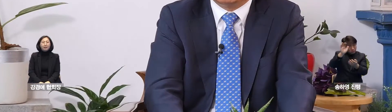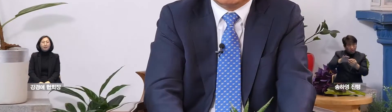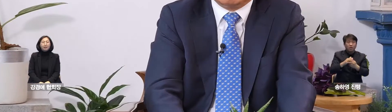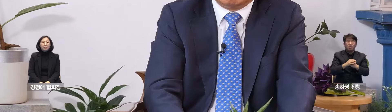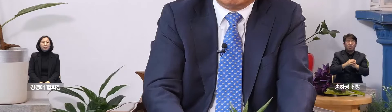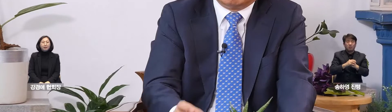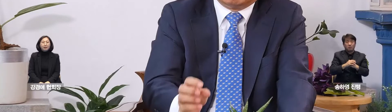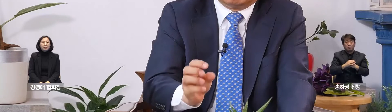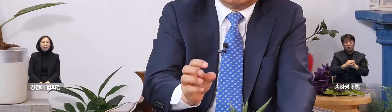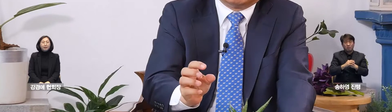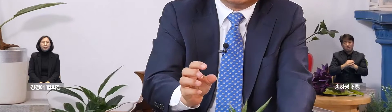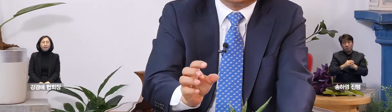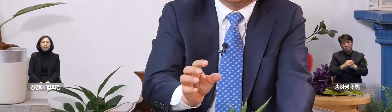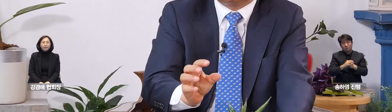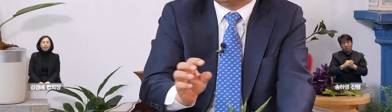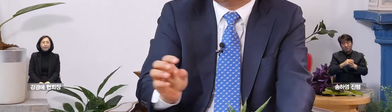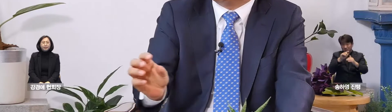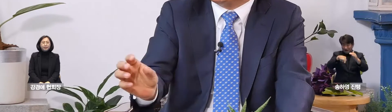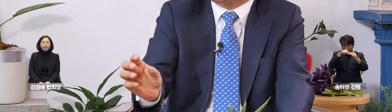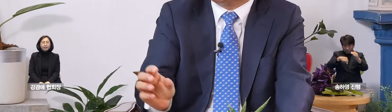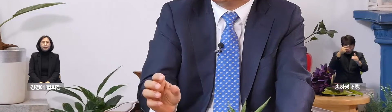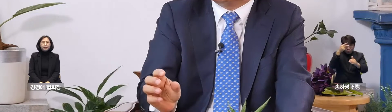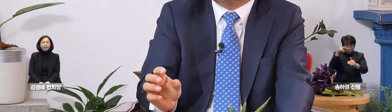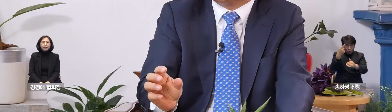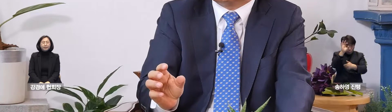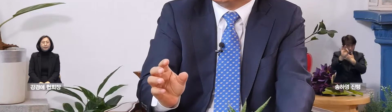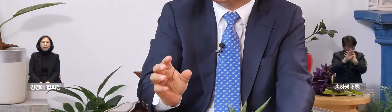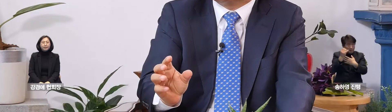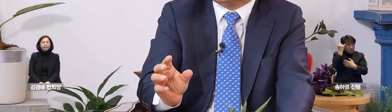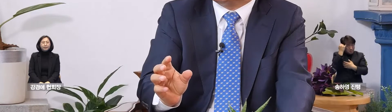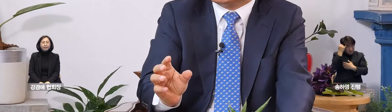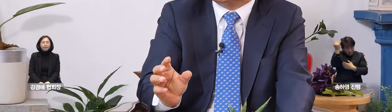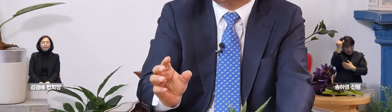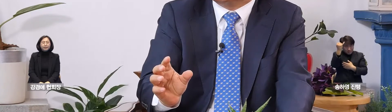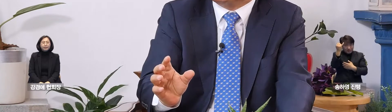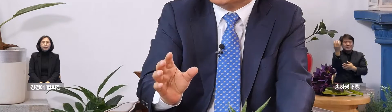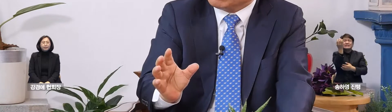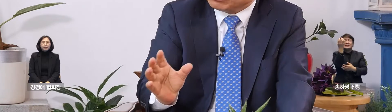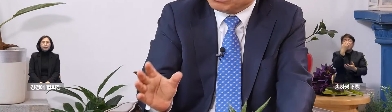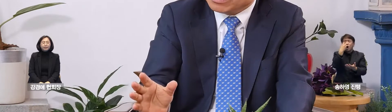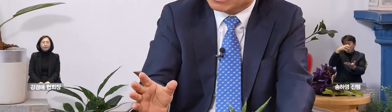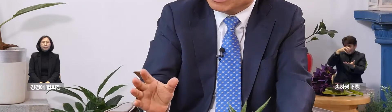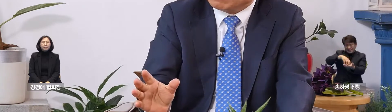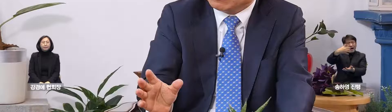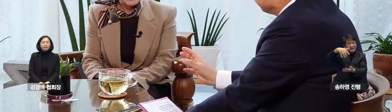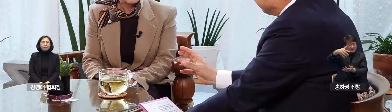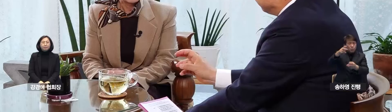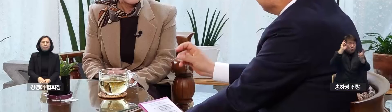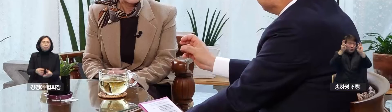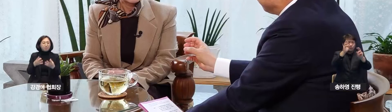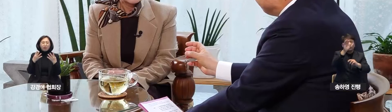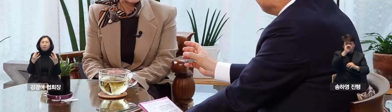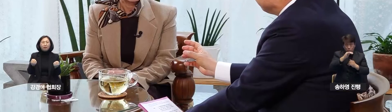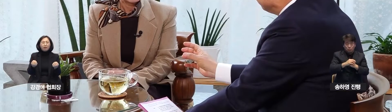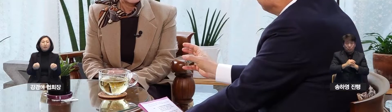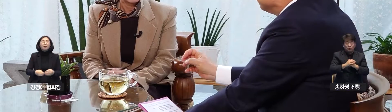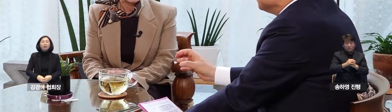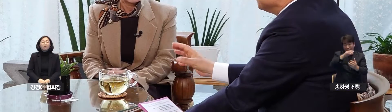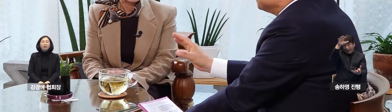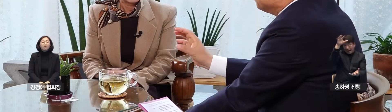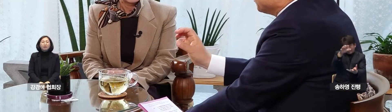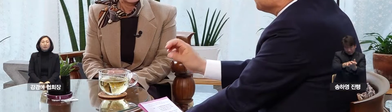했는데 아, 그중에서도 이제 벤처라고 인증받지 않는 회사도 좀 있는 것 같고 많죠. 그래서 이제